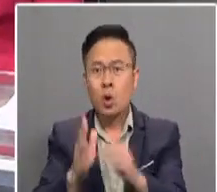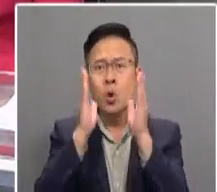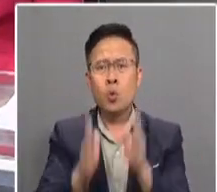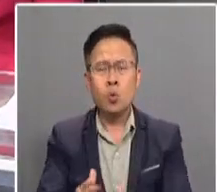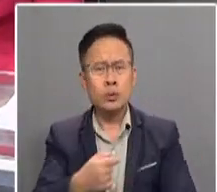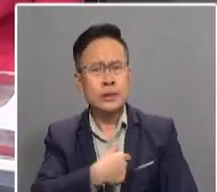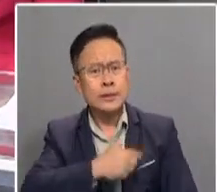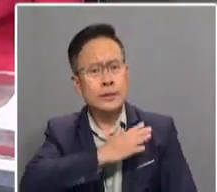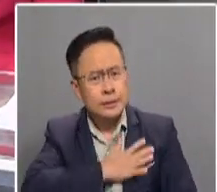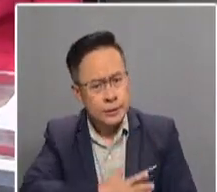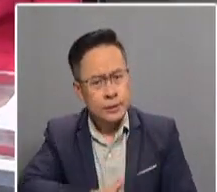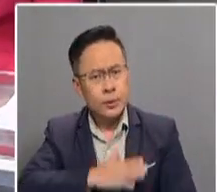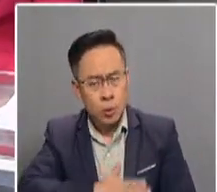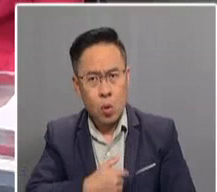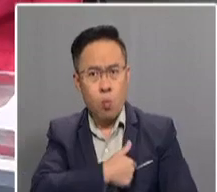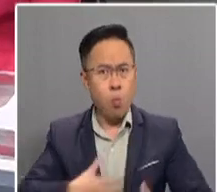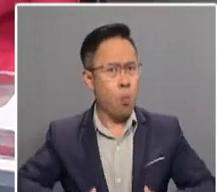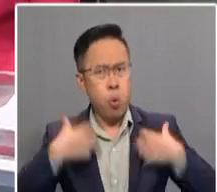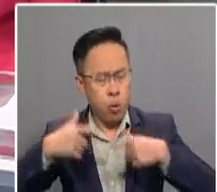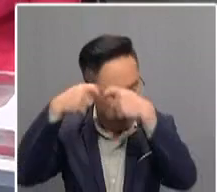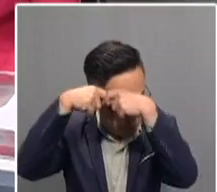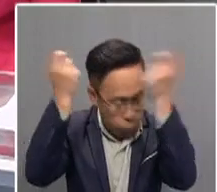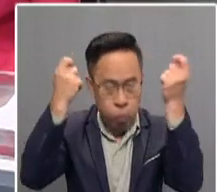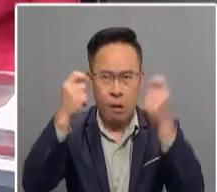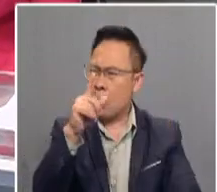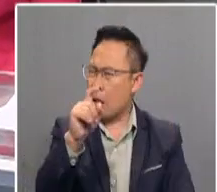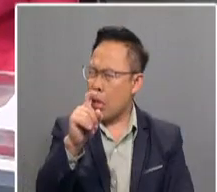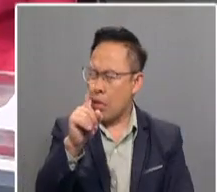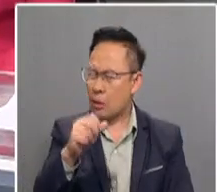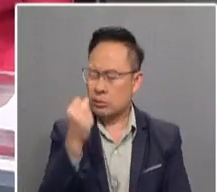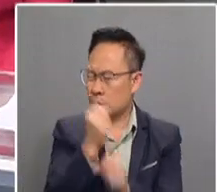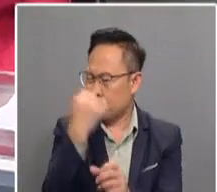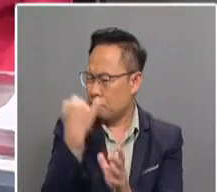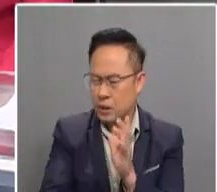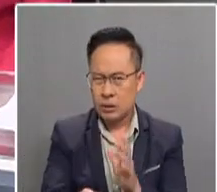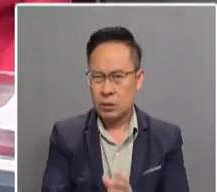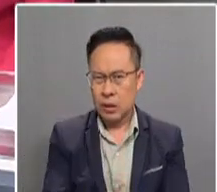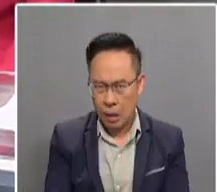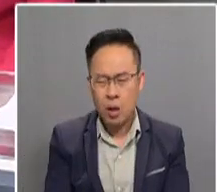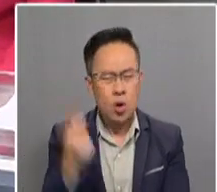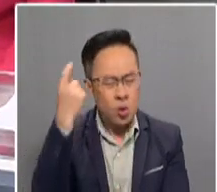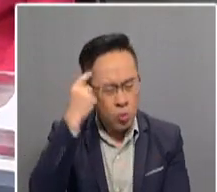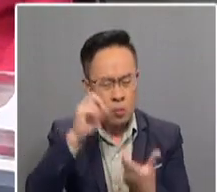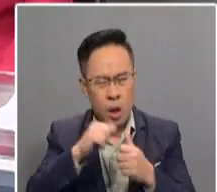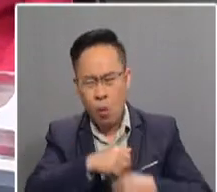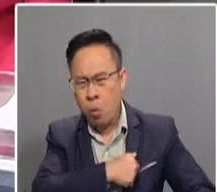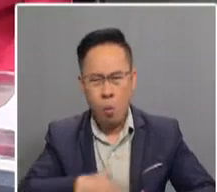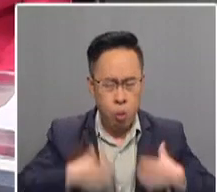ยับยั้งชั่งใจเลยนะ ใช่ใช่เข้าใจแหละว่าตอนนั้นมันอาจจะด้วยความที่โมโหโทสะออกไปนะแต่ว่าท้ายที่สุด